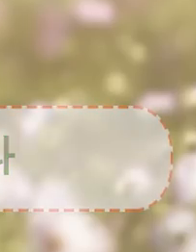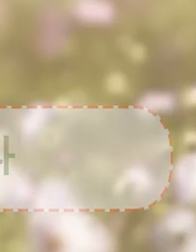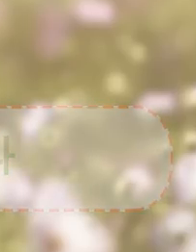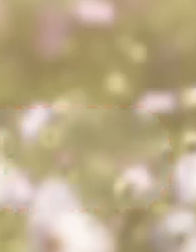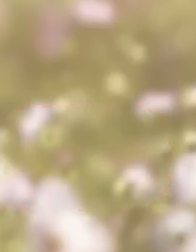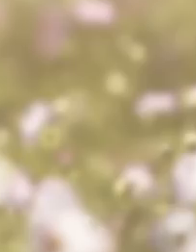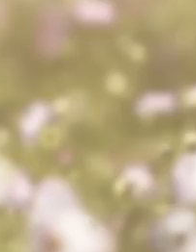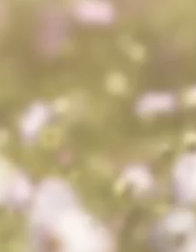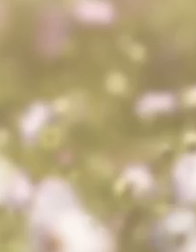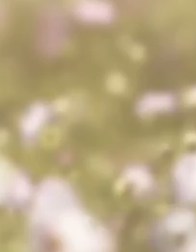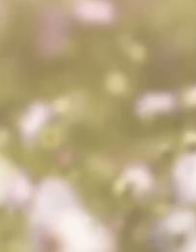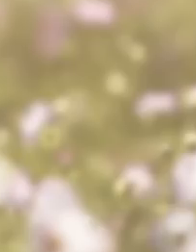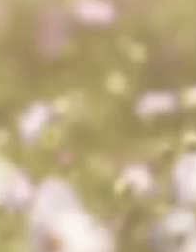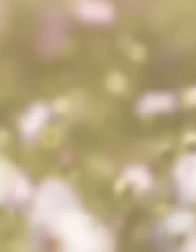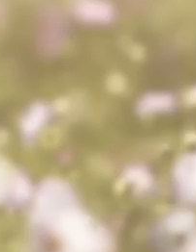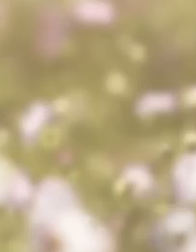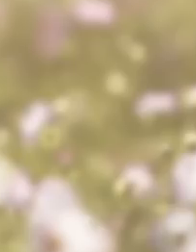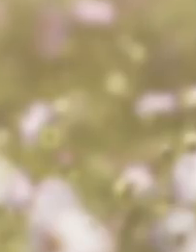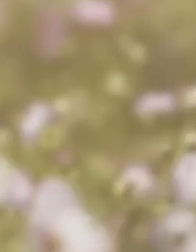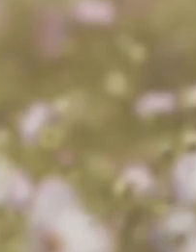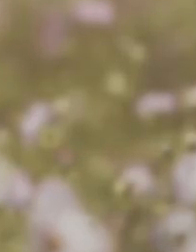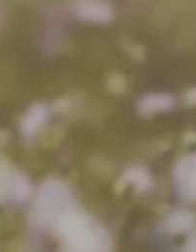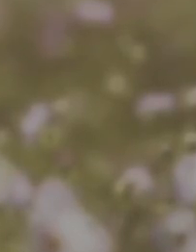12절 말씀 아멘.